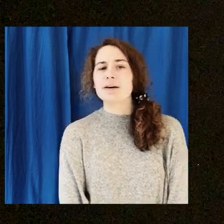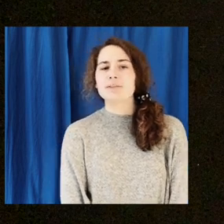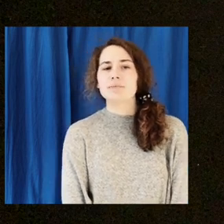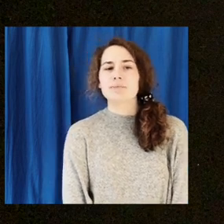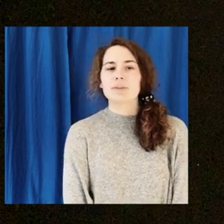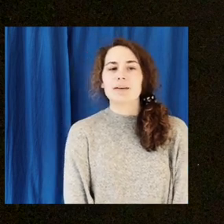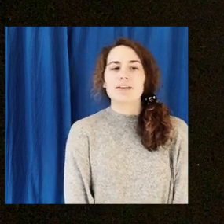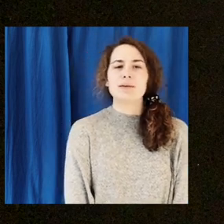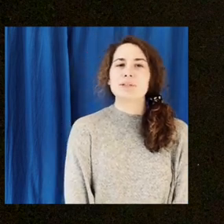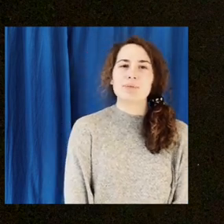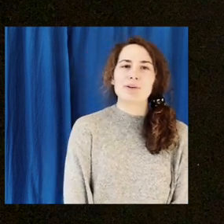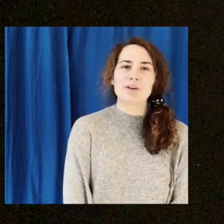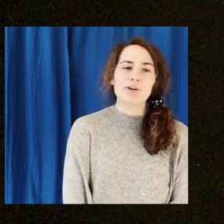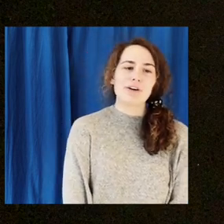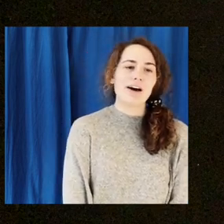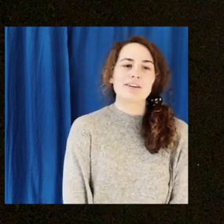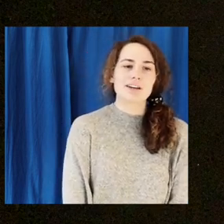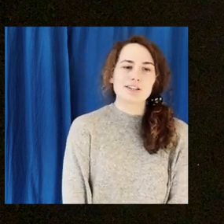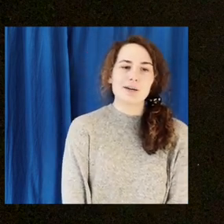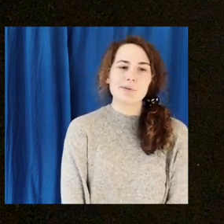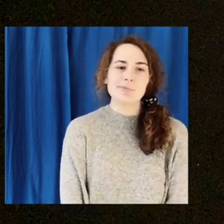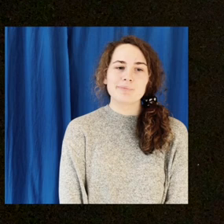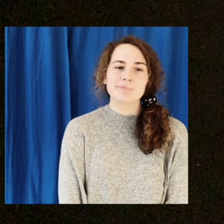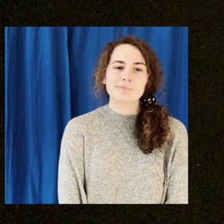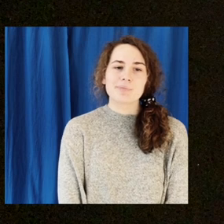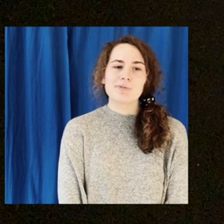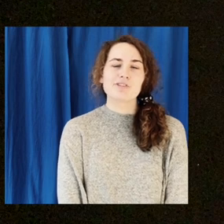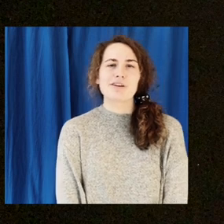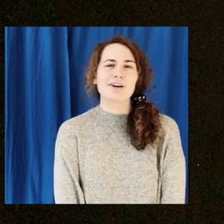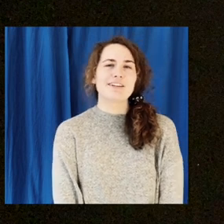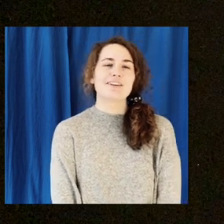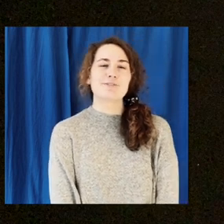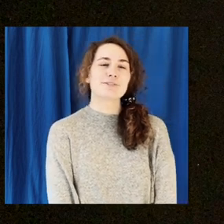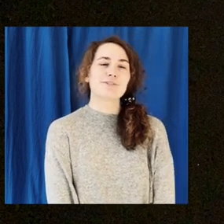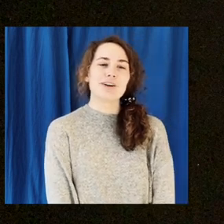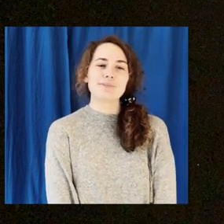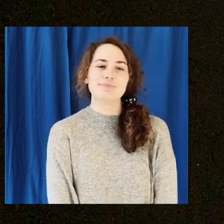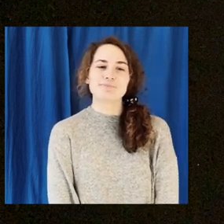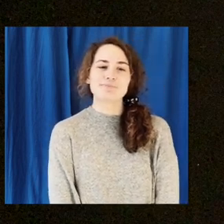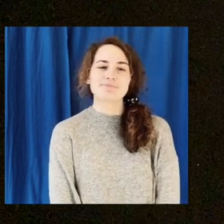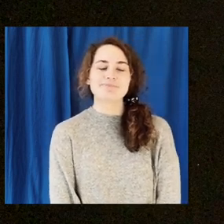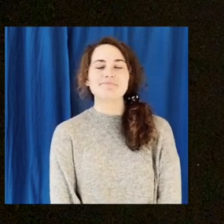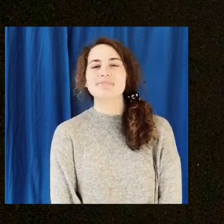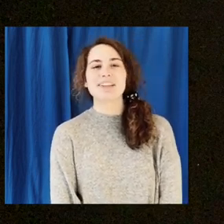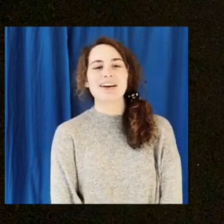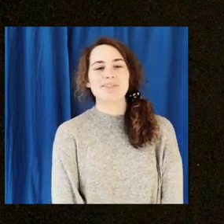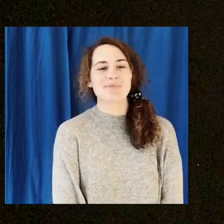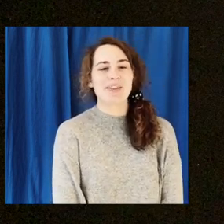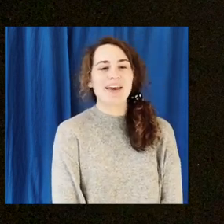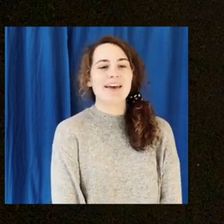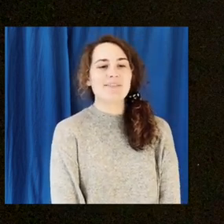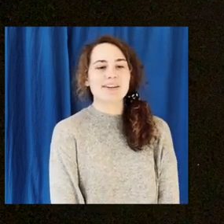das macht? Gibt es bei Gott auch eine Taschenlampe? Oder macht er ein großes Feuer?